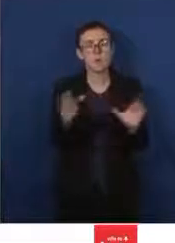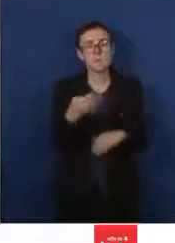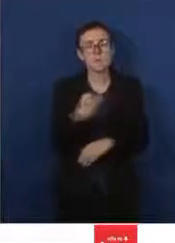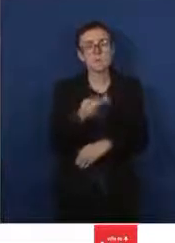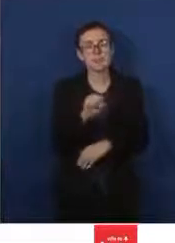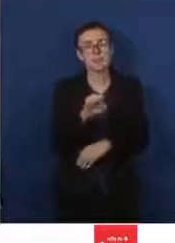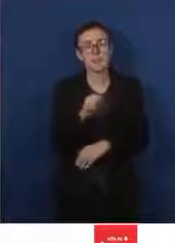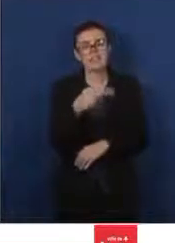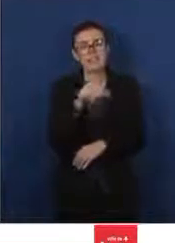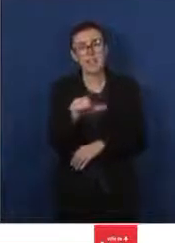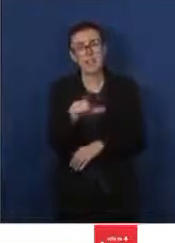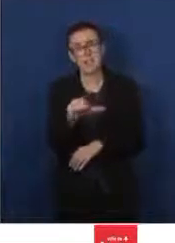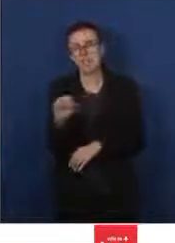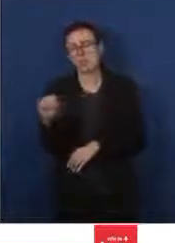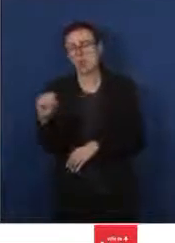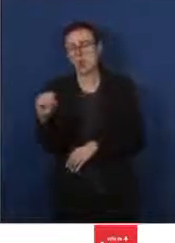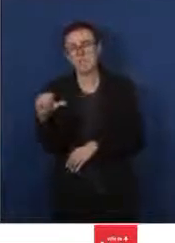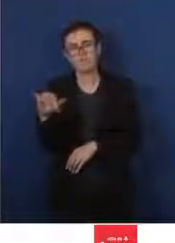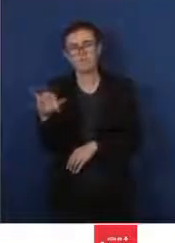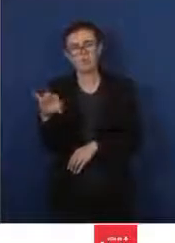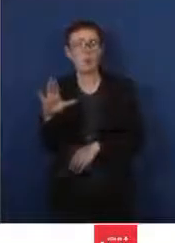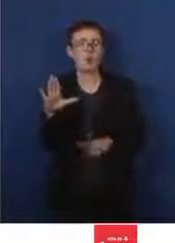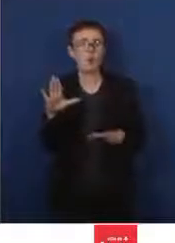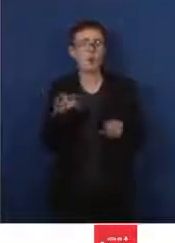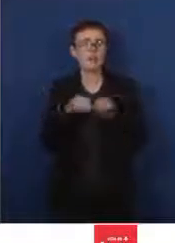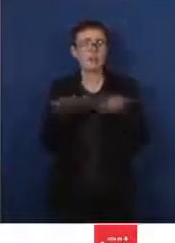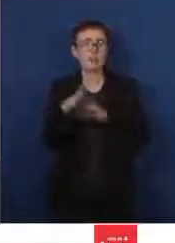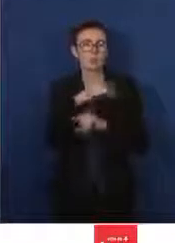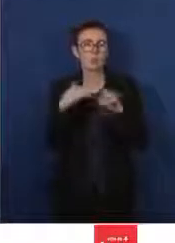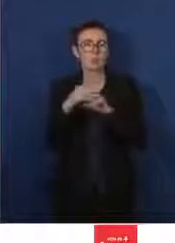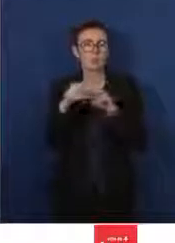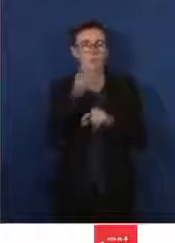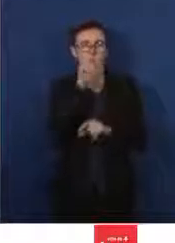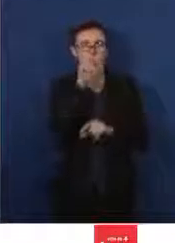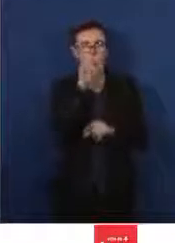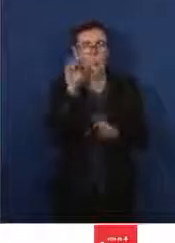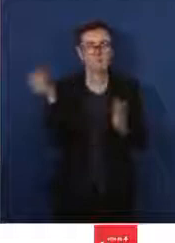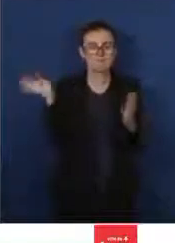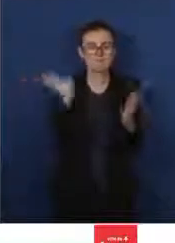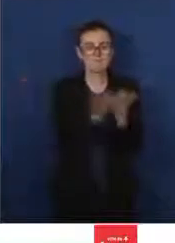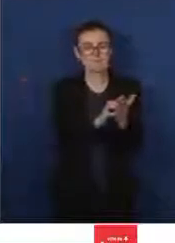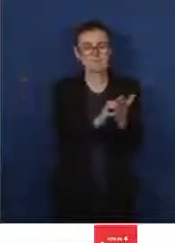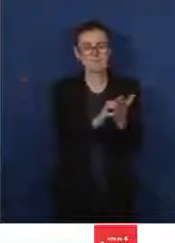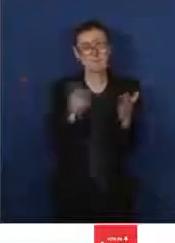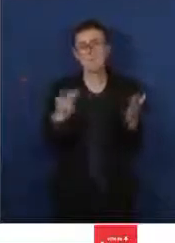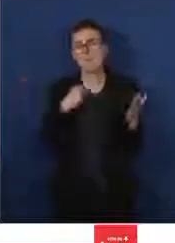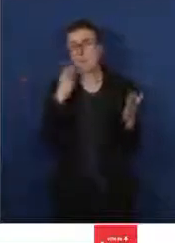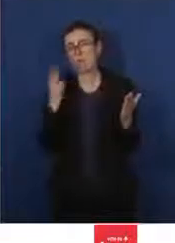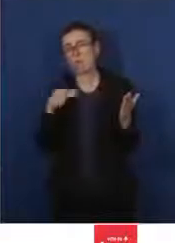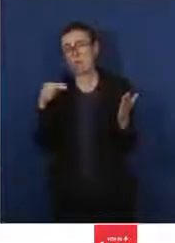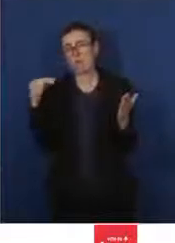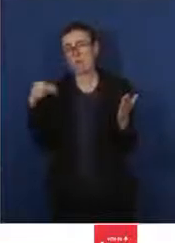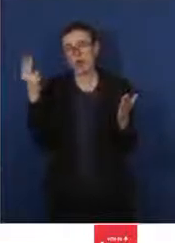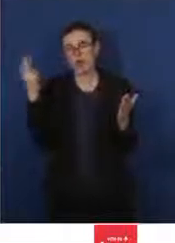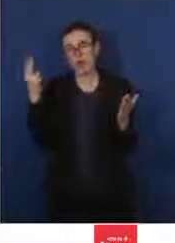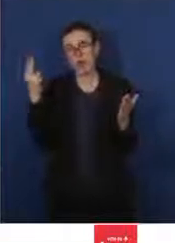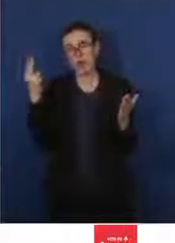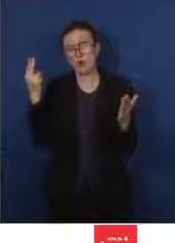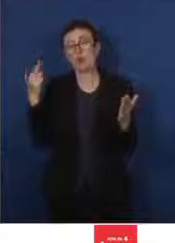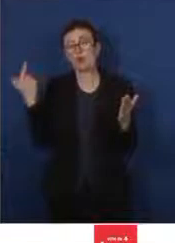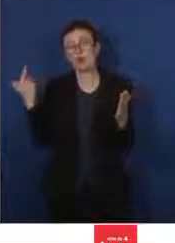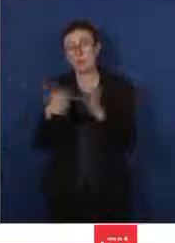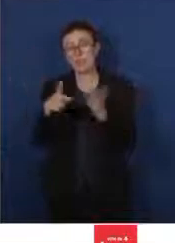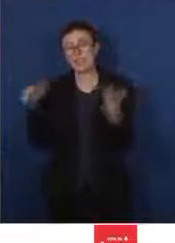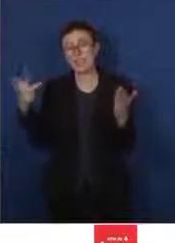dernier, un tweet rappelant un article de La Voix du Nord du 11 novembre 2013, dont le titre laisse